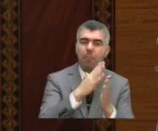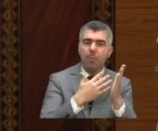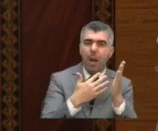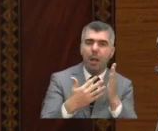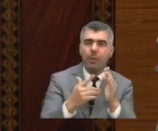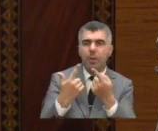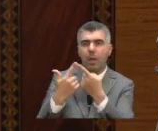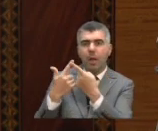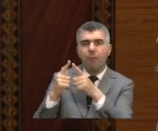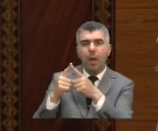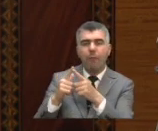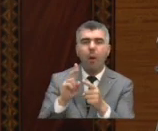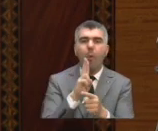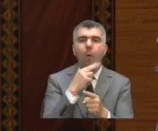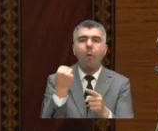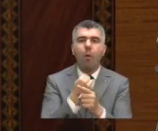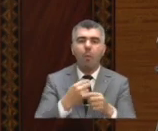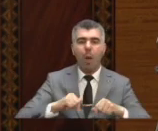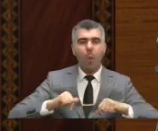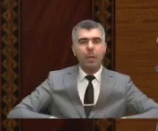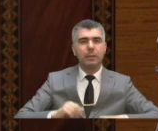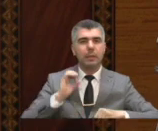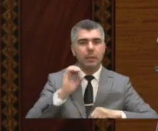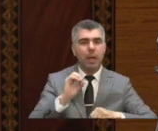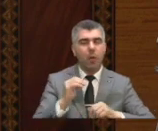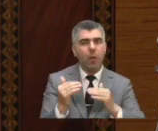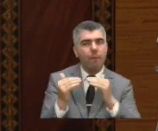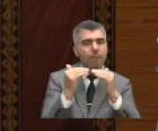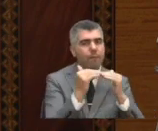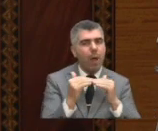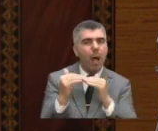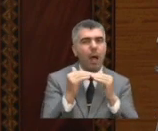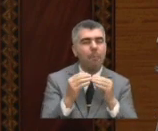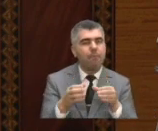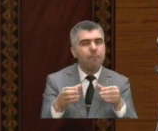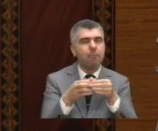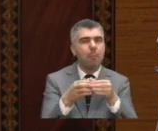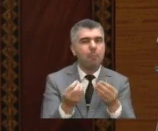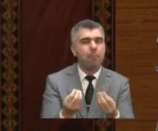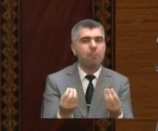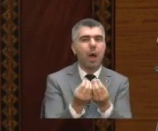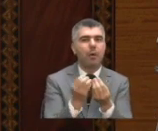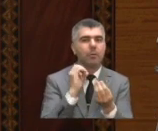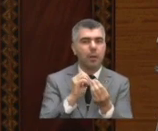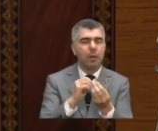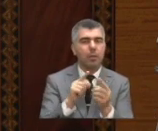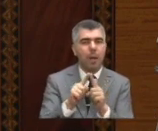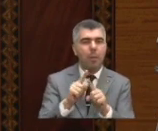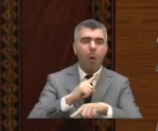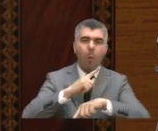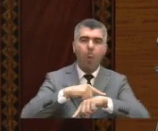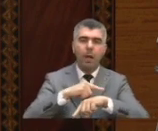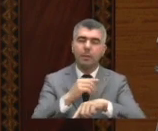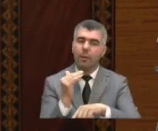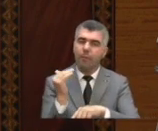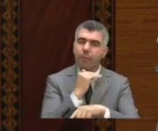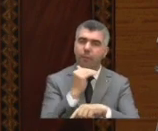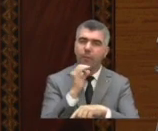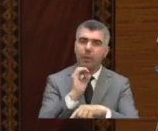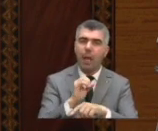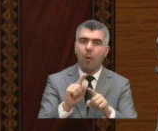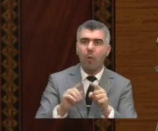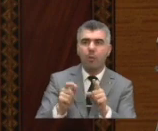مختلف في القطاعات الحكوميه والتنسيق فيما بينها مع مراعاه العامل الزمني قصد